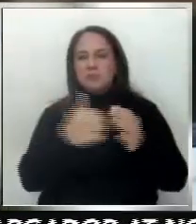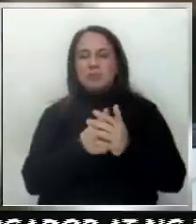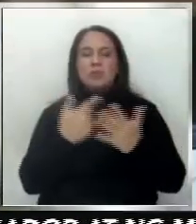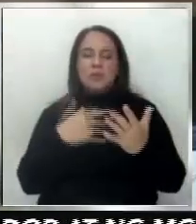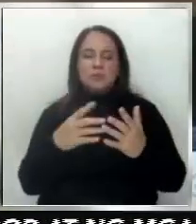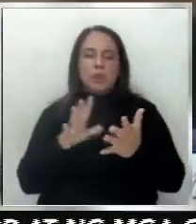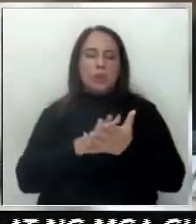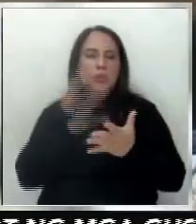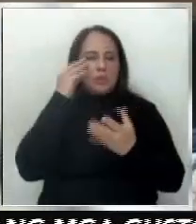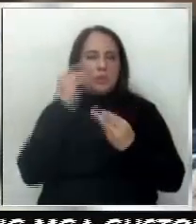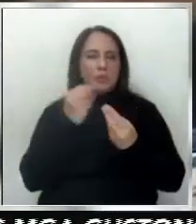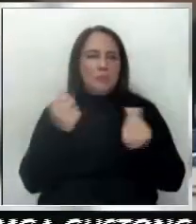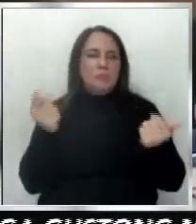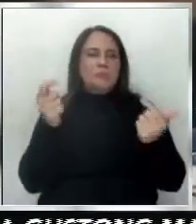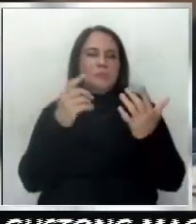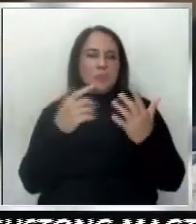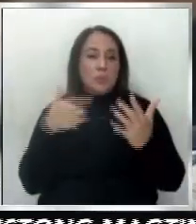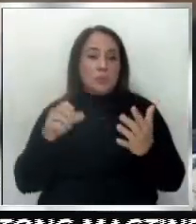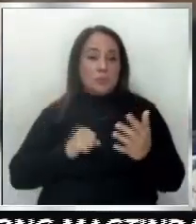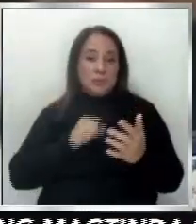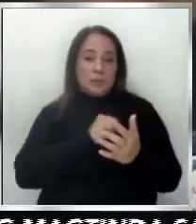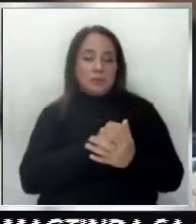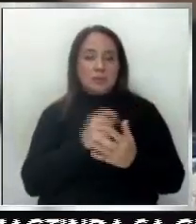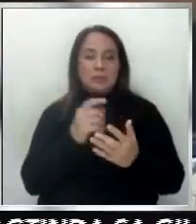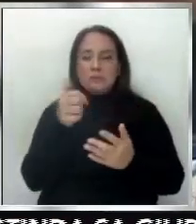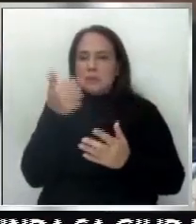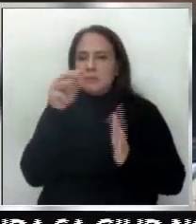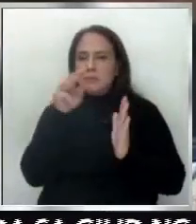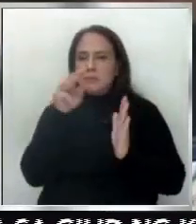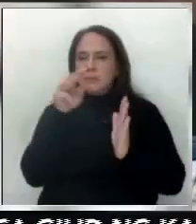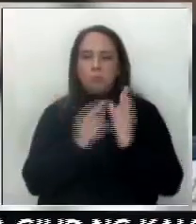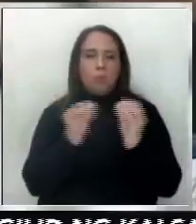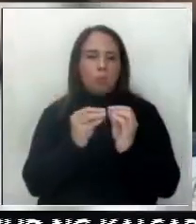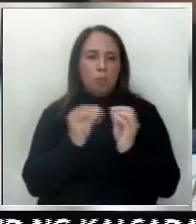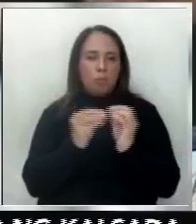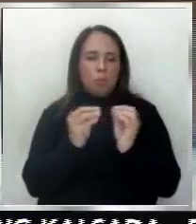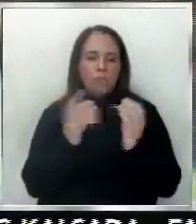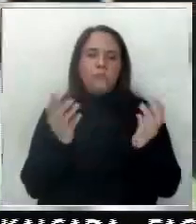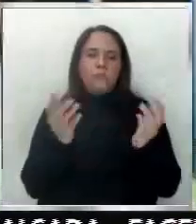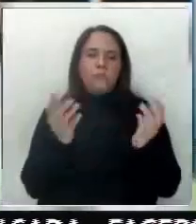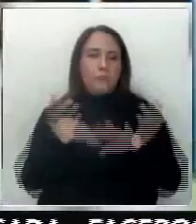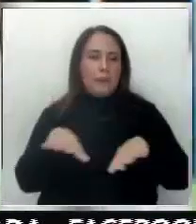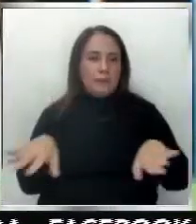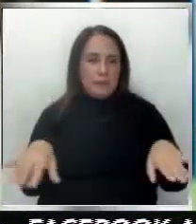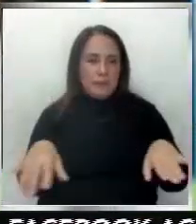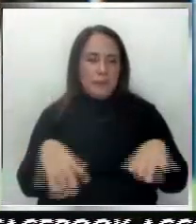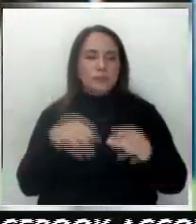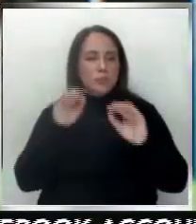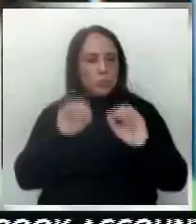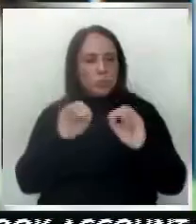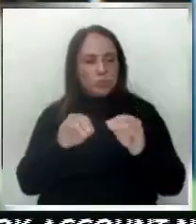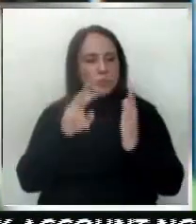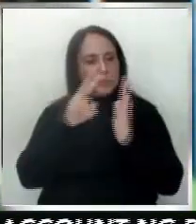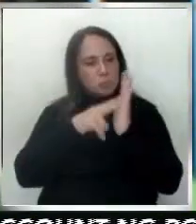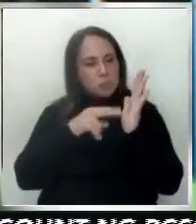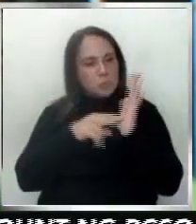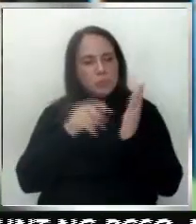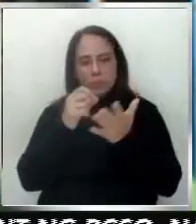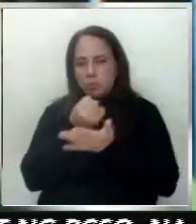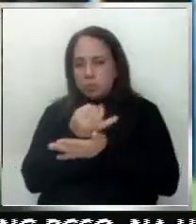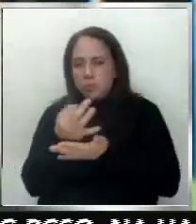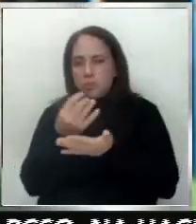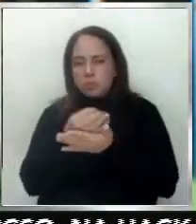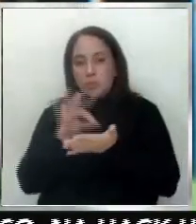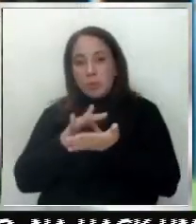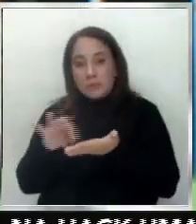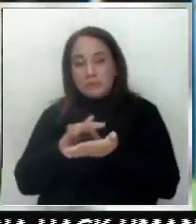10 billion, mas marami tayong batang matuturuan magbasa at magbilang. Sa 2025 na ang susunod na